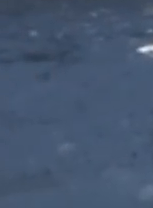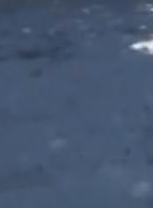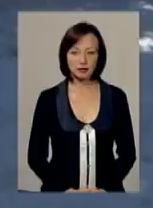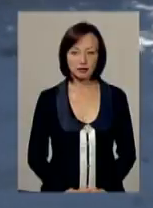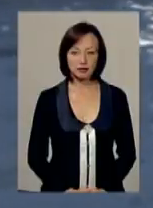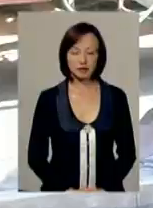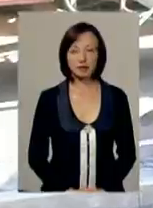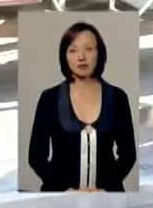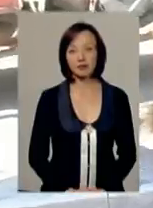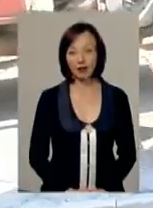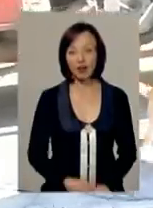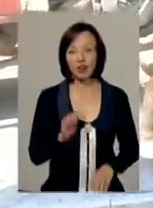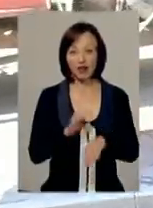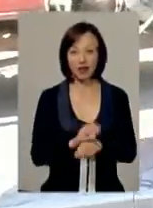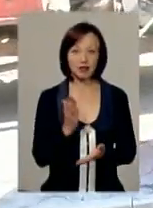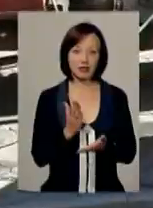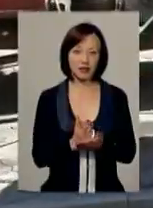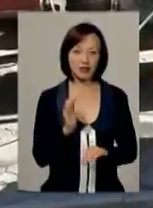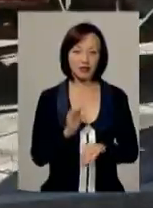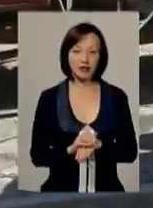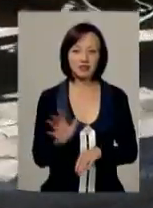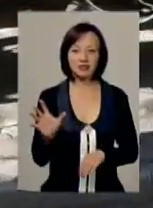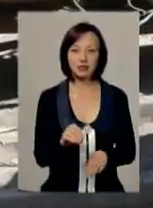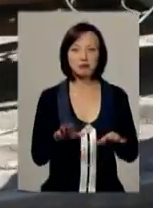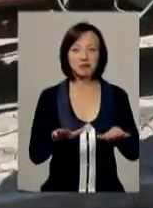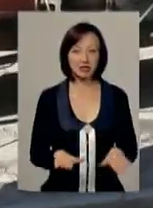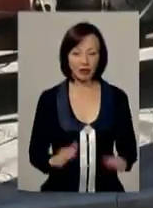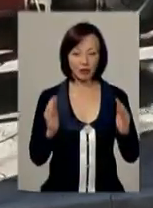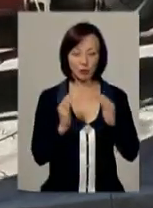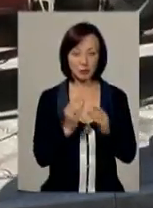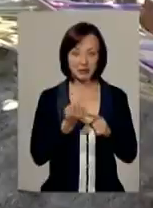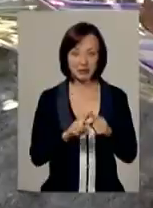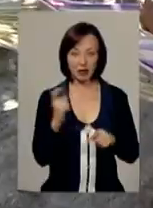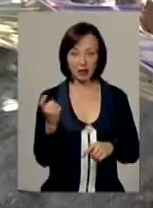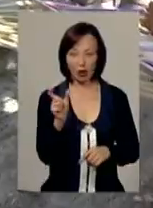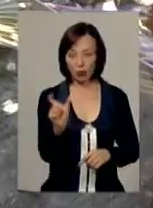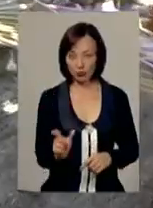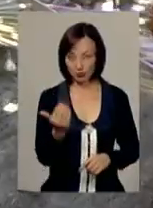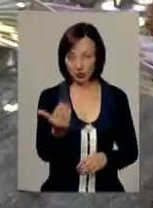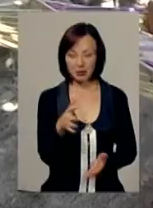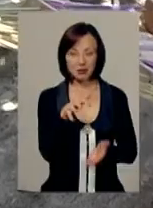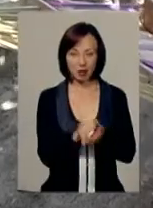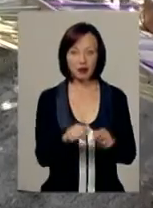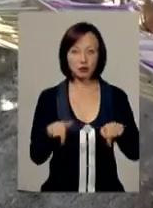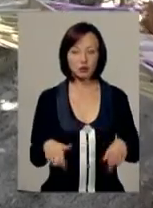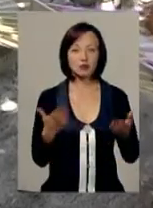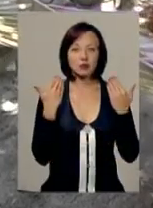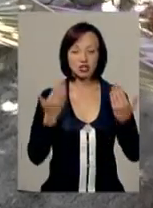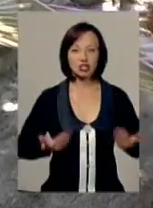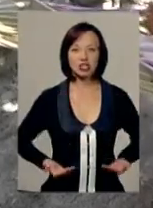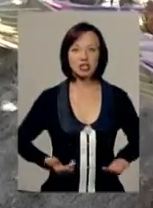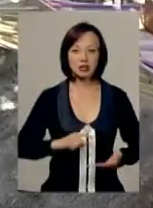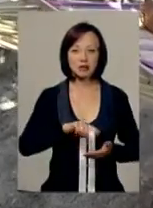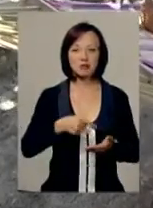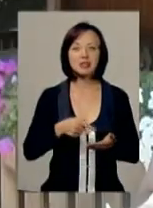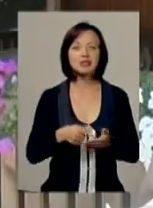А з фактами не посперечаєшся. Усі місця в садибі цієї господині зайняті. І саме зараз тут відпочивають і жителі міста на